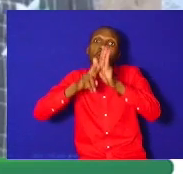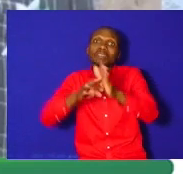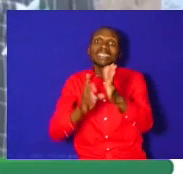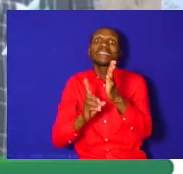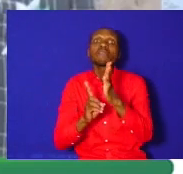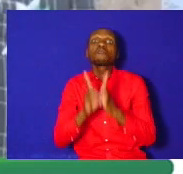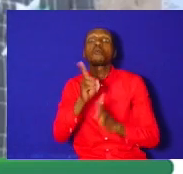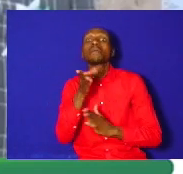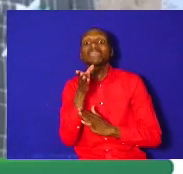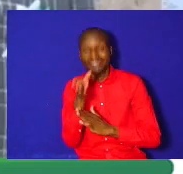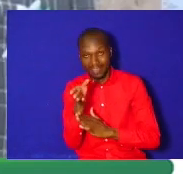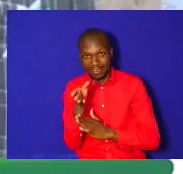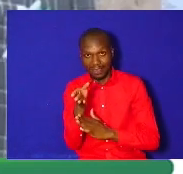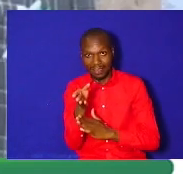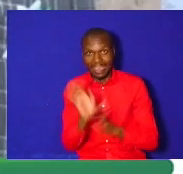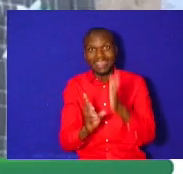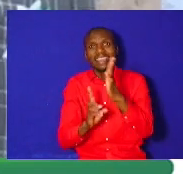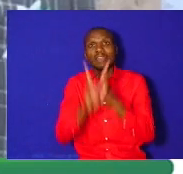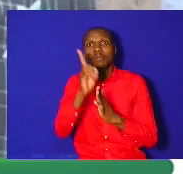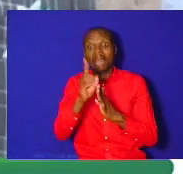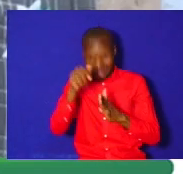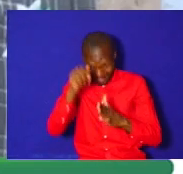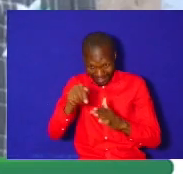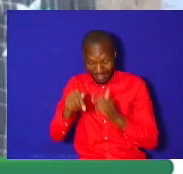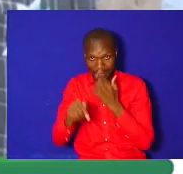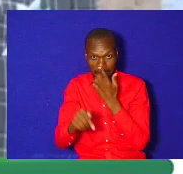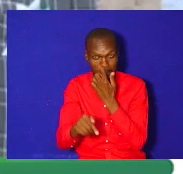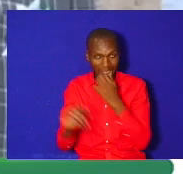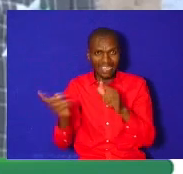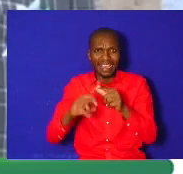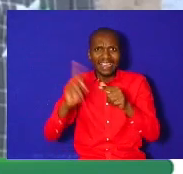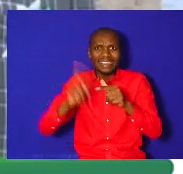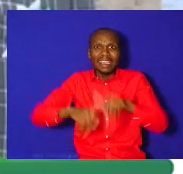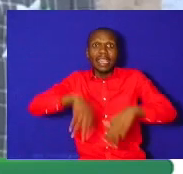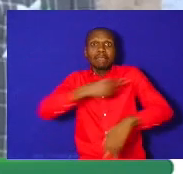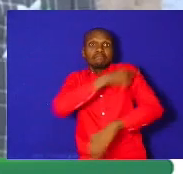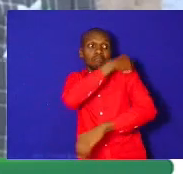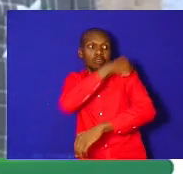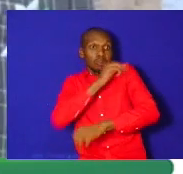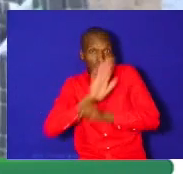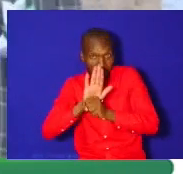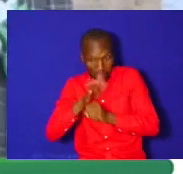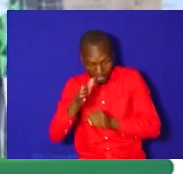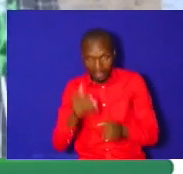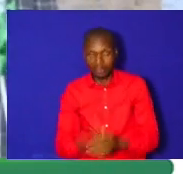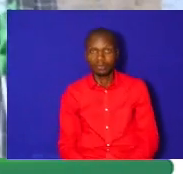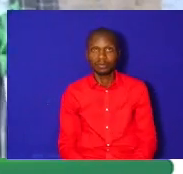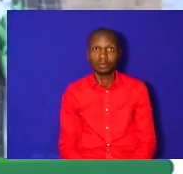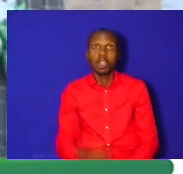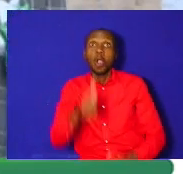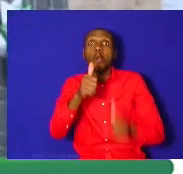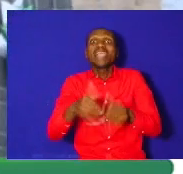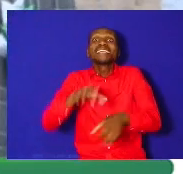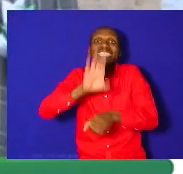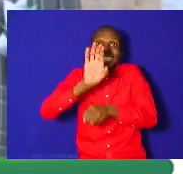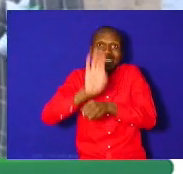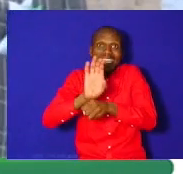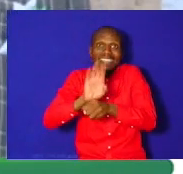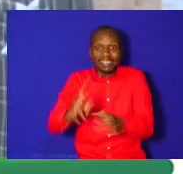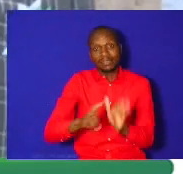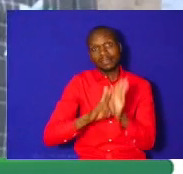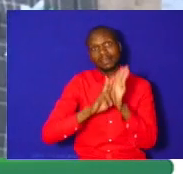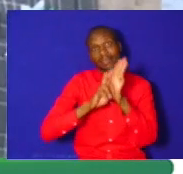development na development hapa ni mambo ya mahospitali ambao kanisa